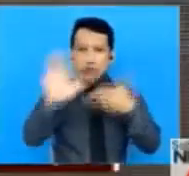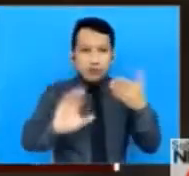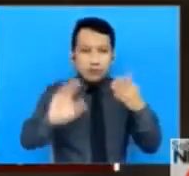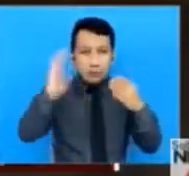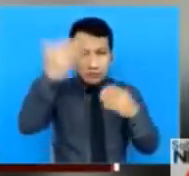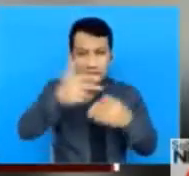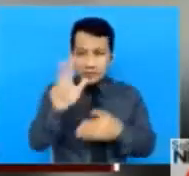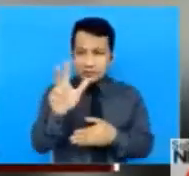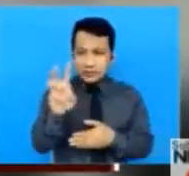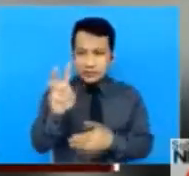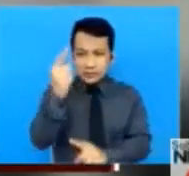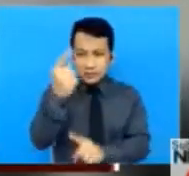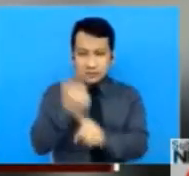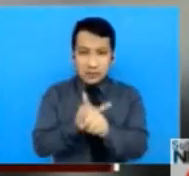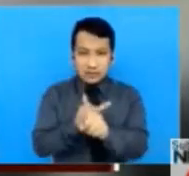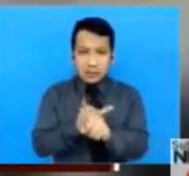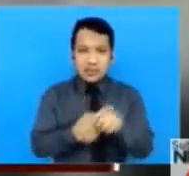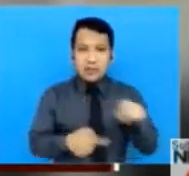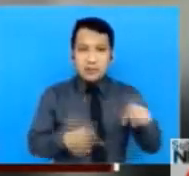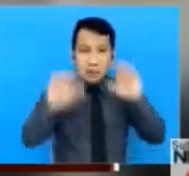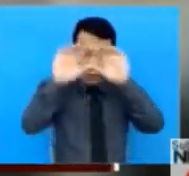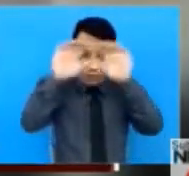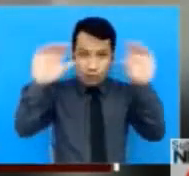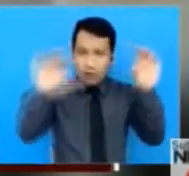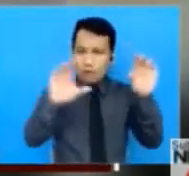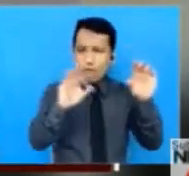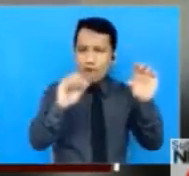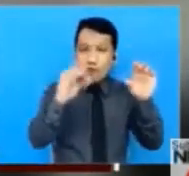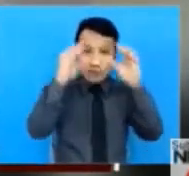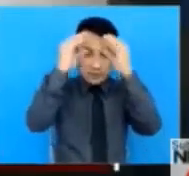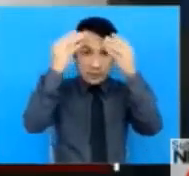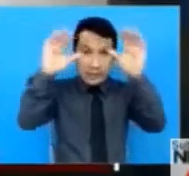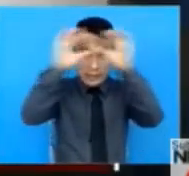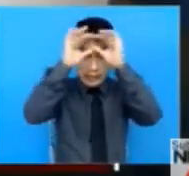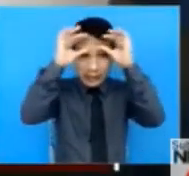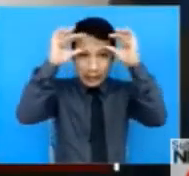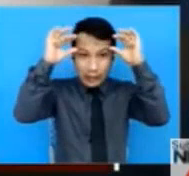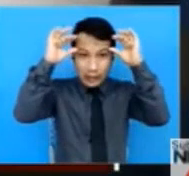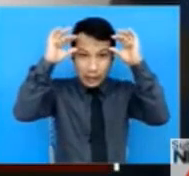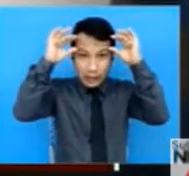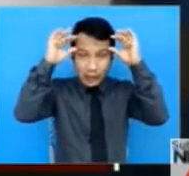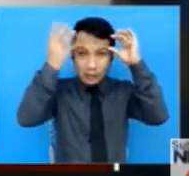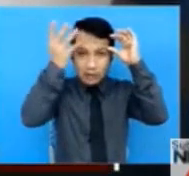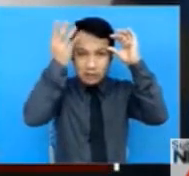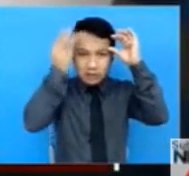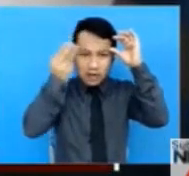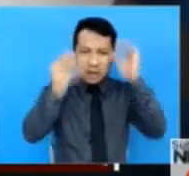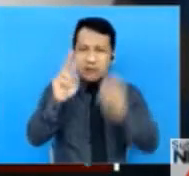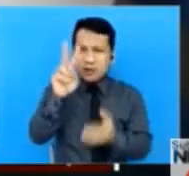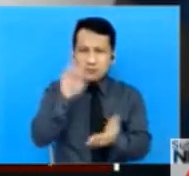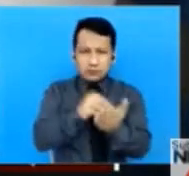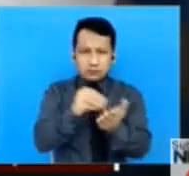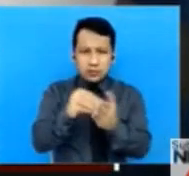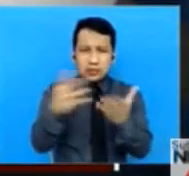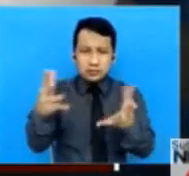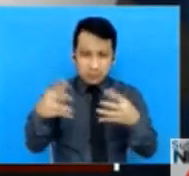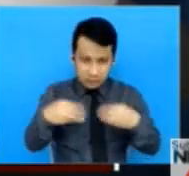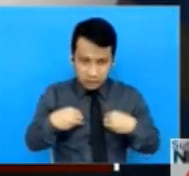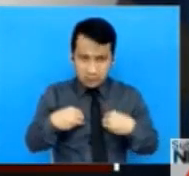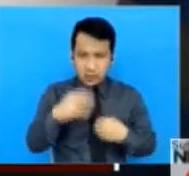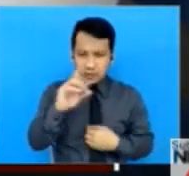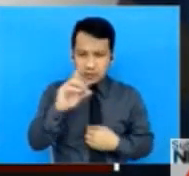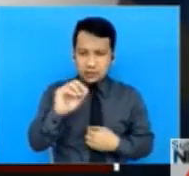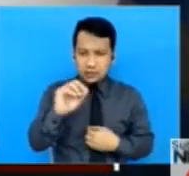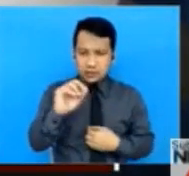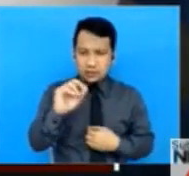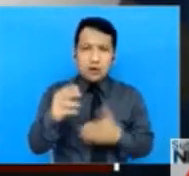after 36 months, kundi yung foam lang na lumalapat sa noo ng nagsusuot. Sa 2 milyong face shields na natanggap ng